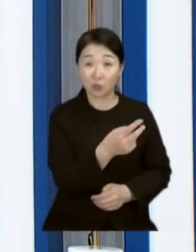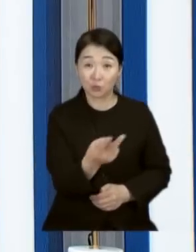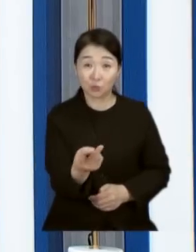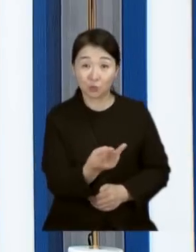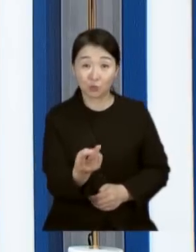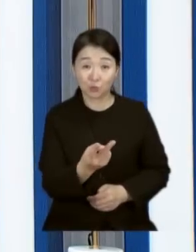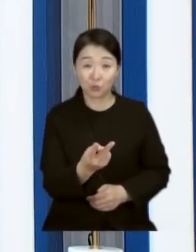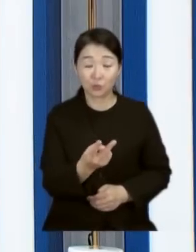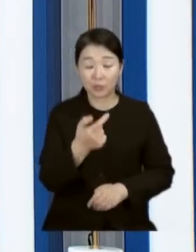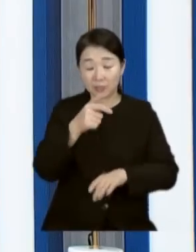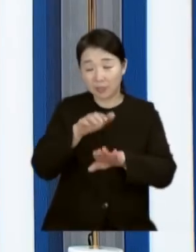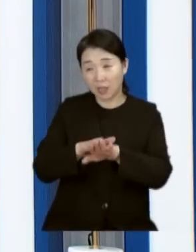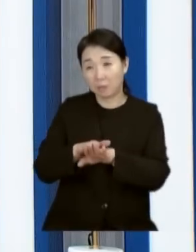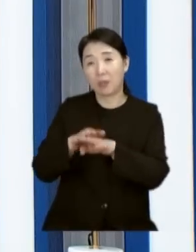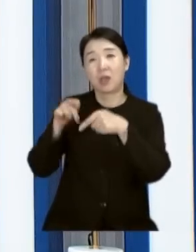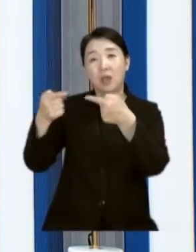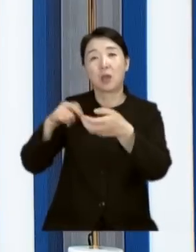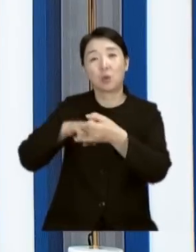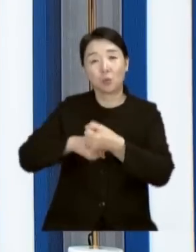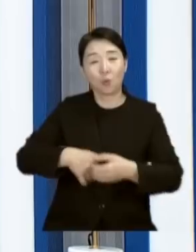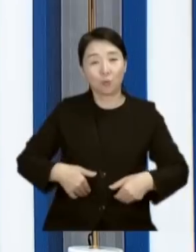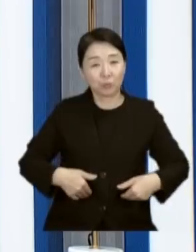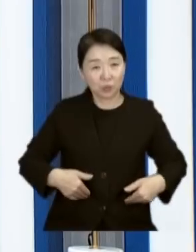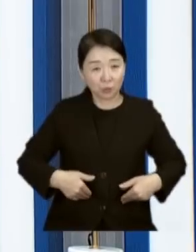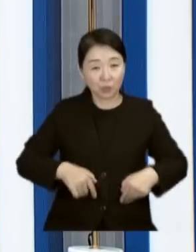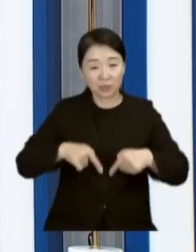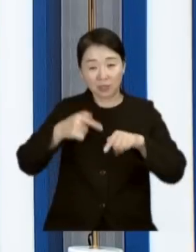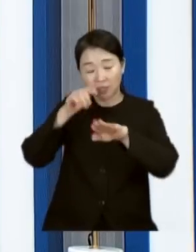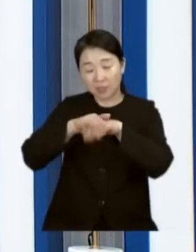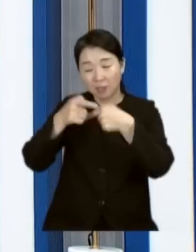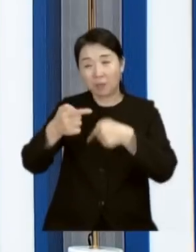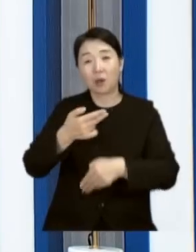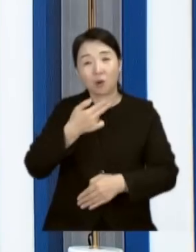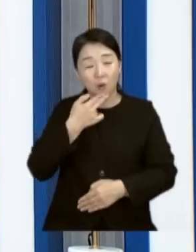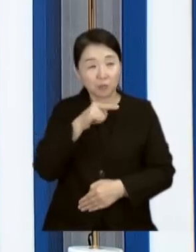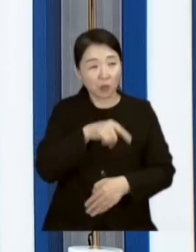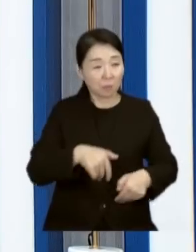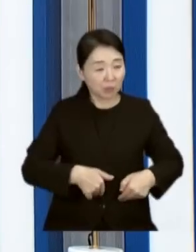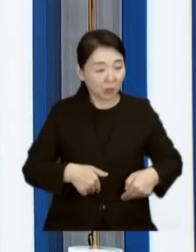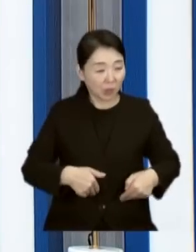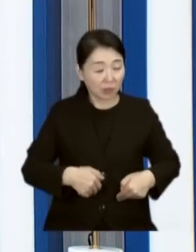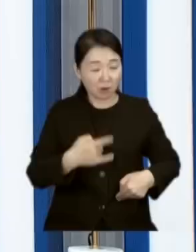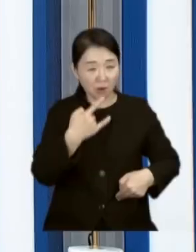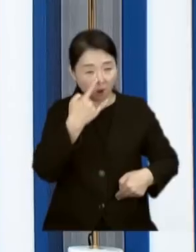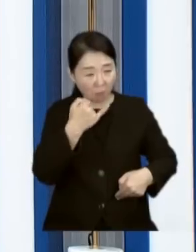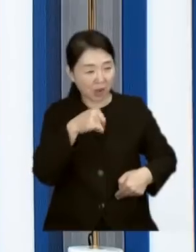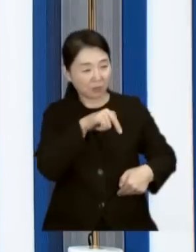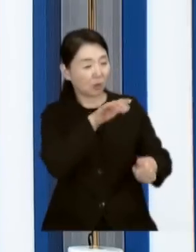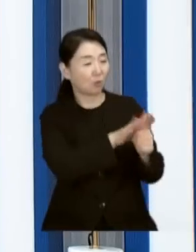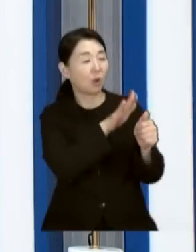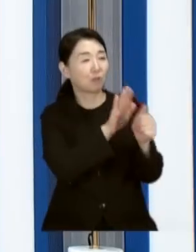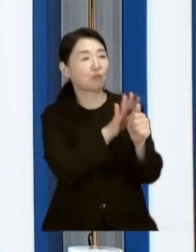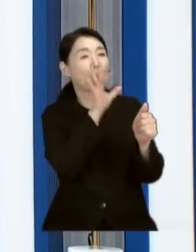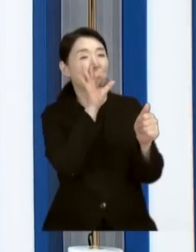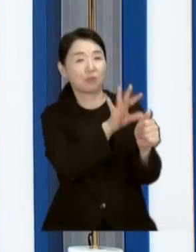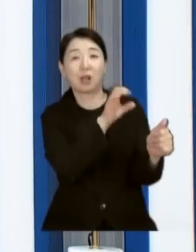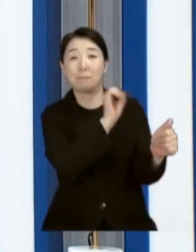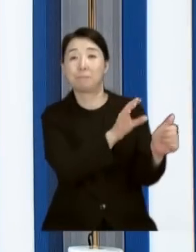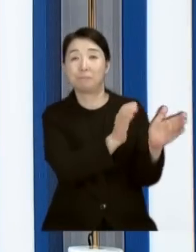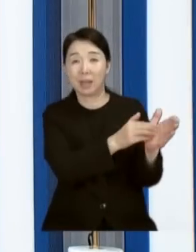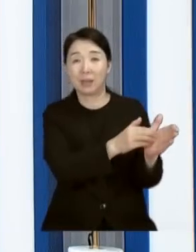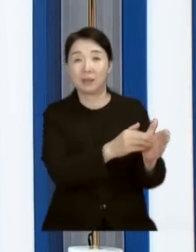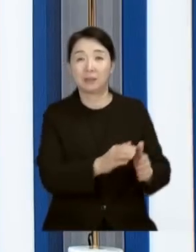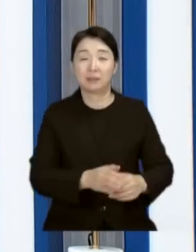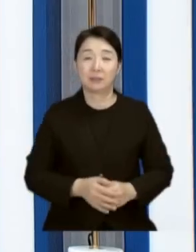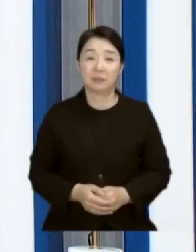건 몰라도 예배 안 드리면 너희들에게 필요한 거, 원하는 거 엄마 아무것도 엄마는 해줄 수가 없어.